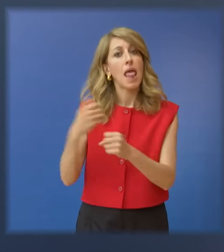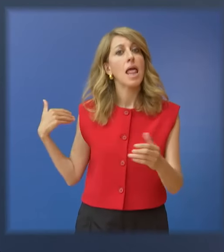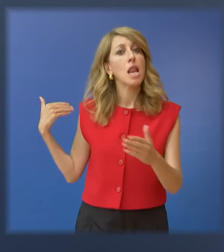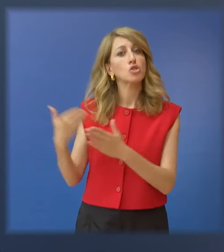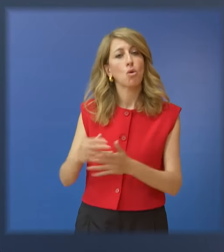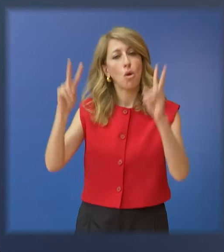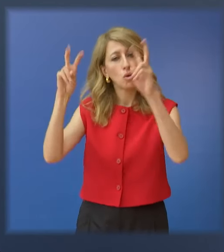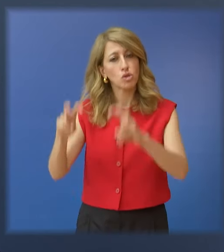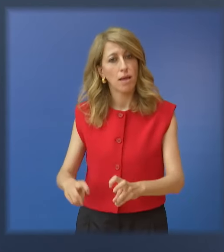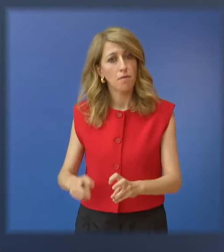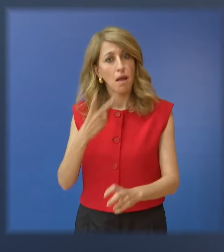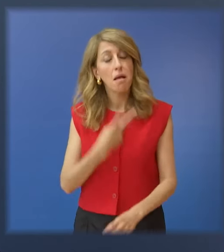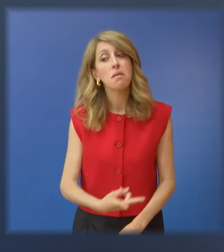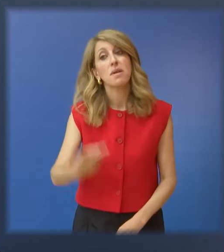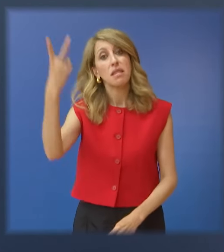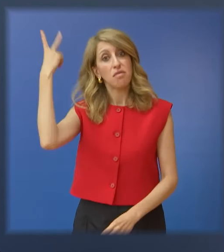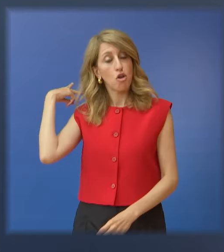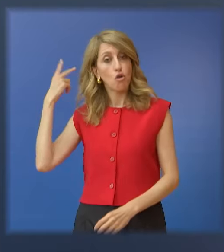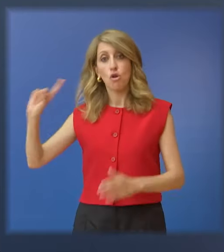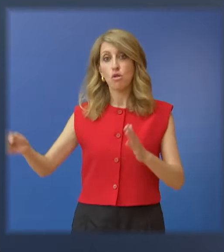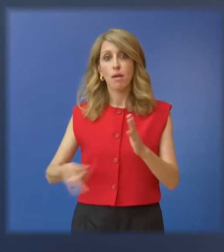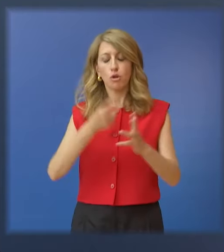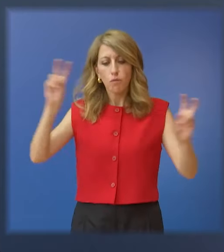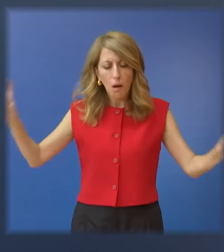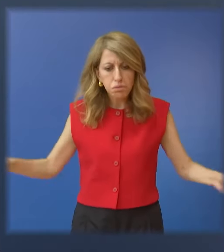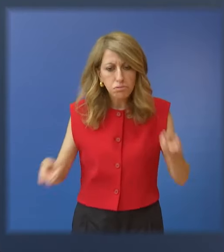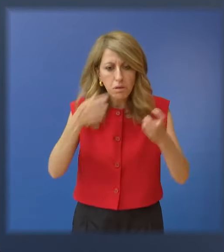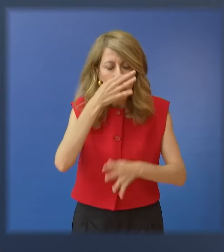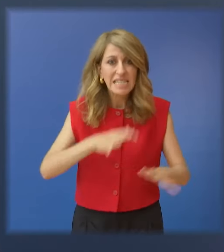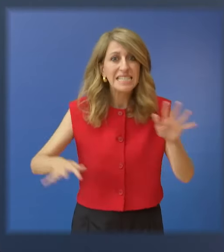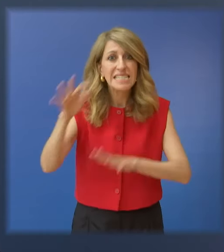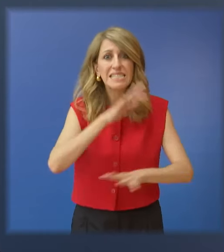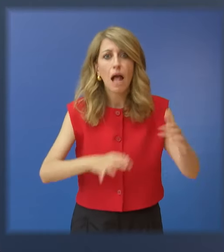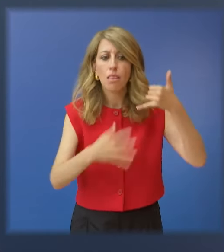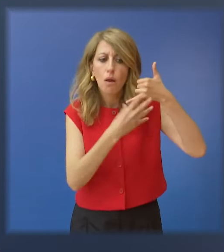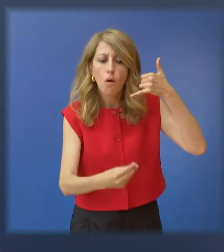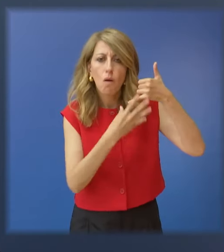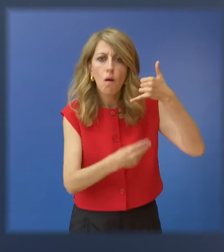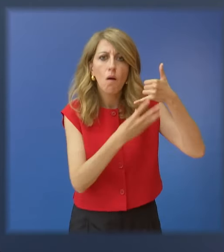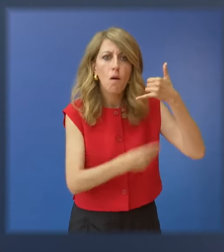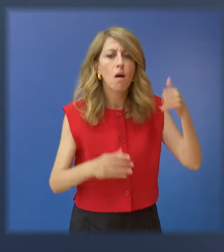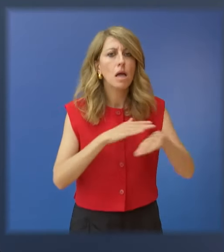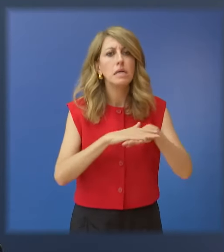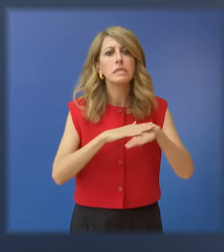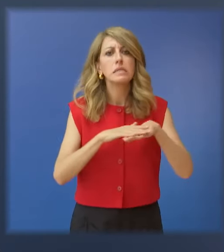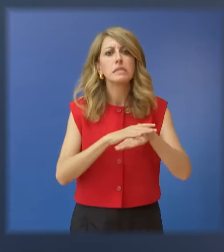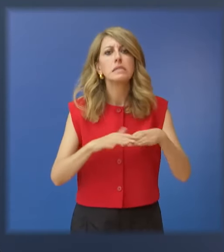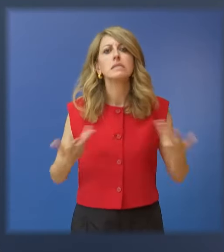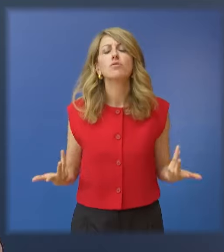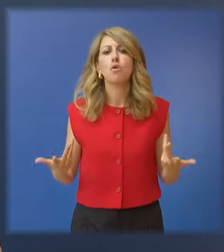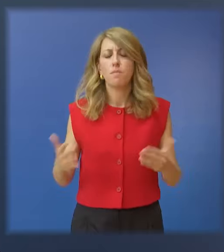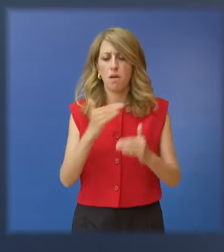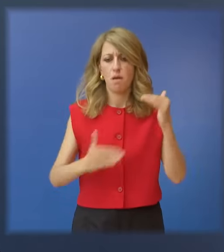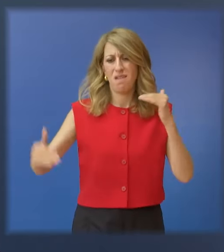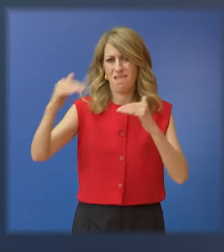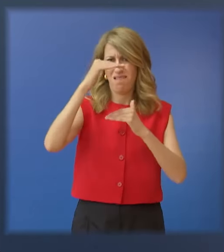σκανδάλου για ποιο ποιον λόγο βλέπουμε εκτός έρευνας στην αδαε και γιατί ο άρειος πάγος δεν αποτάθηκε στους παρόχους νομίζω ότι ο άρειος